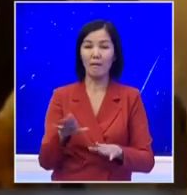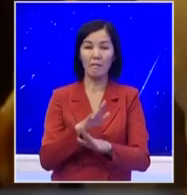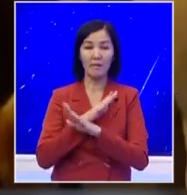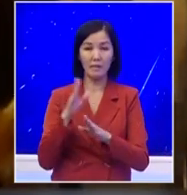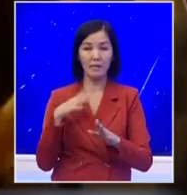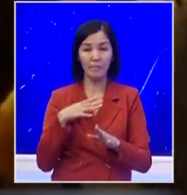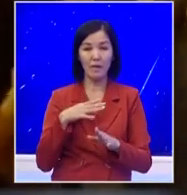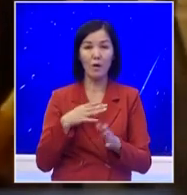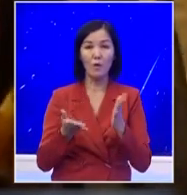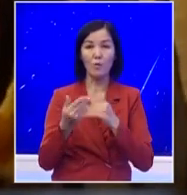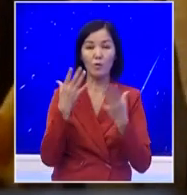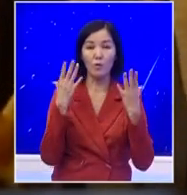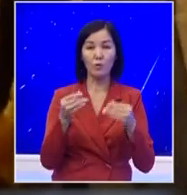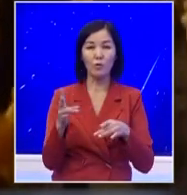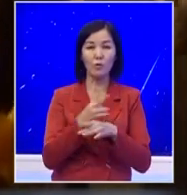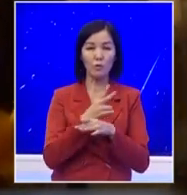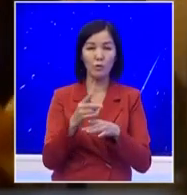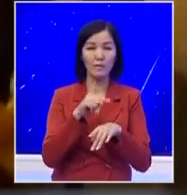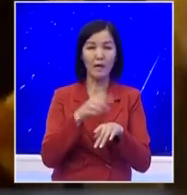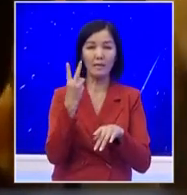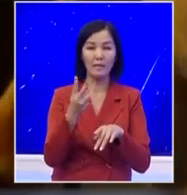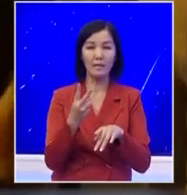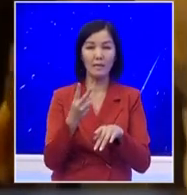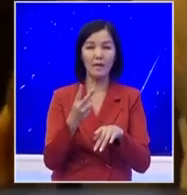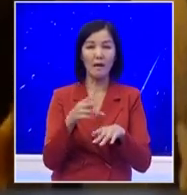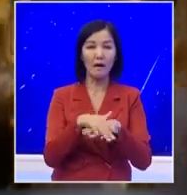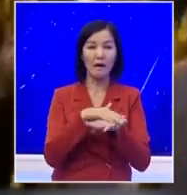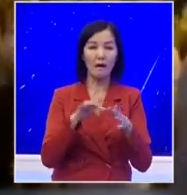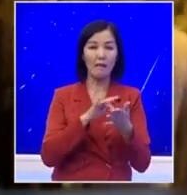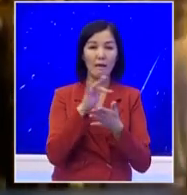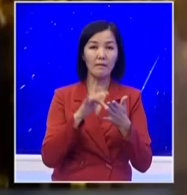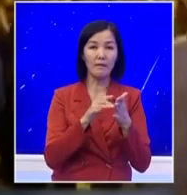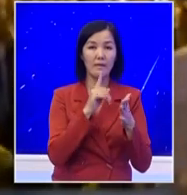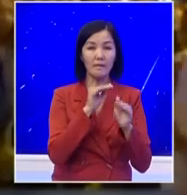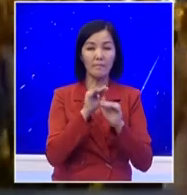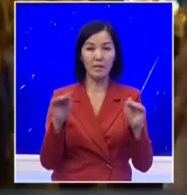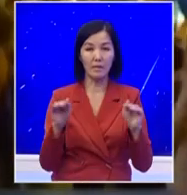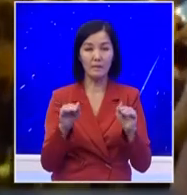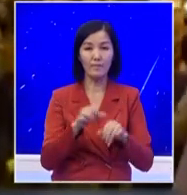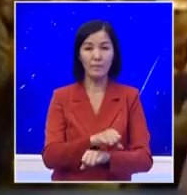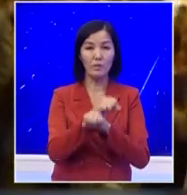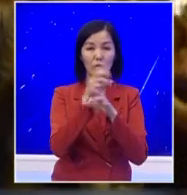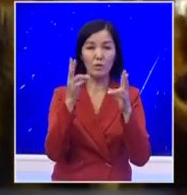тапты. Өткен түнгі 2-де қаладағы жағдай тұрақталды. Қазір көшелер тым-тырыс. Әзірге шеруден